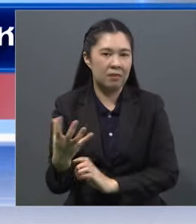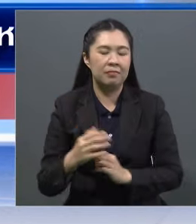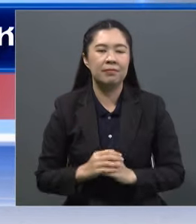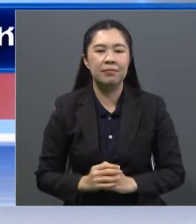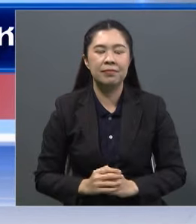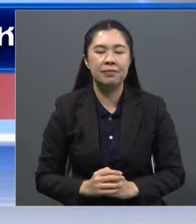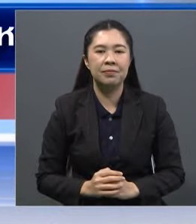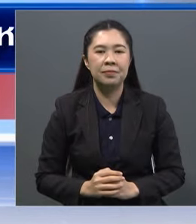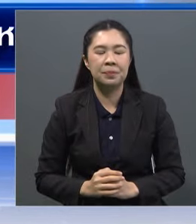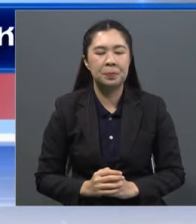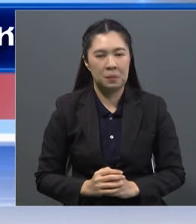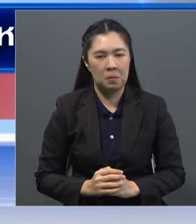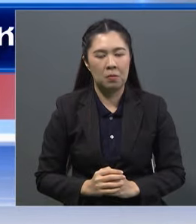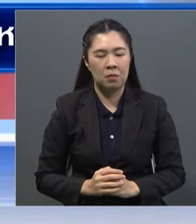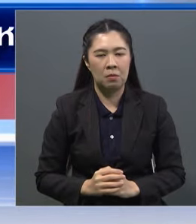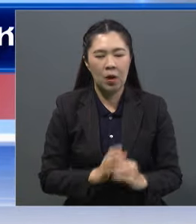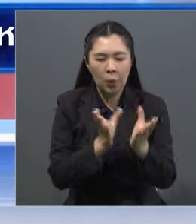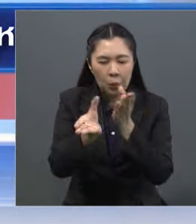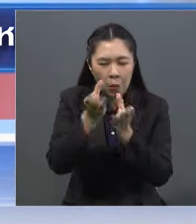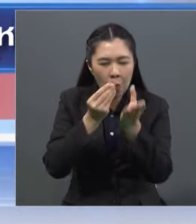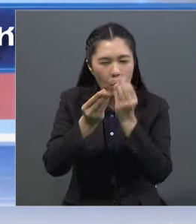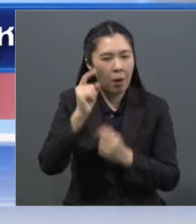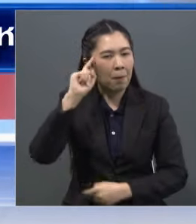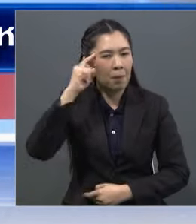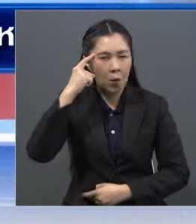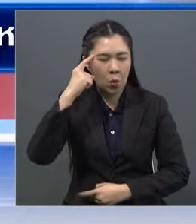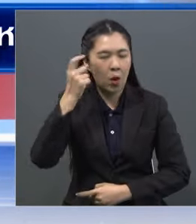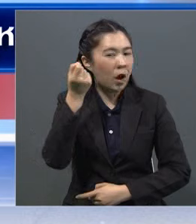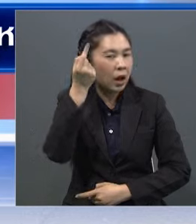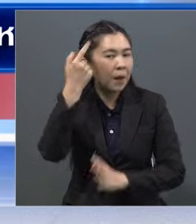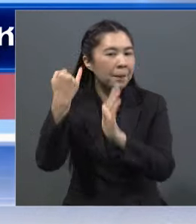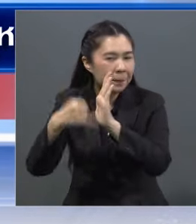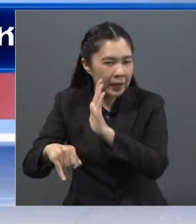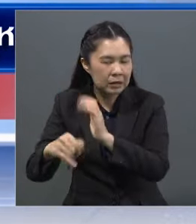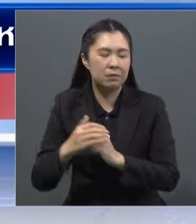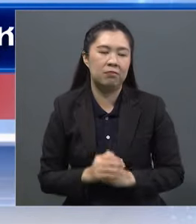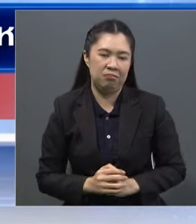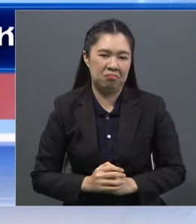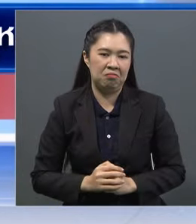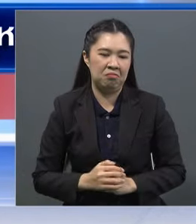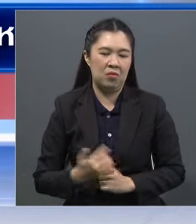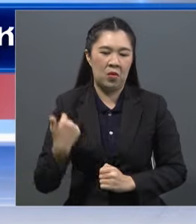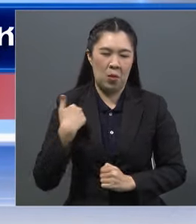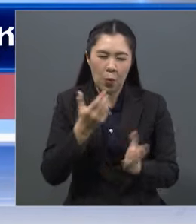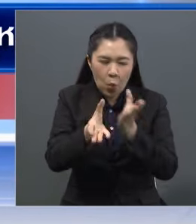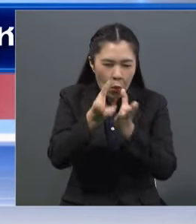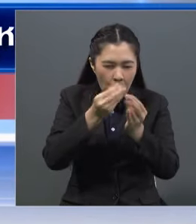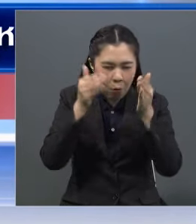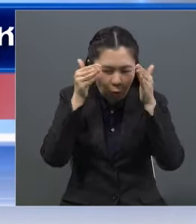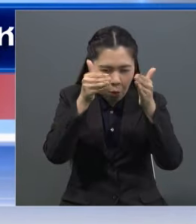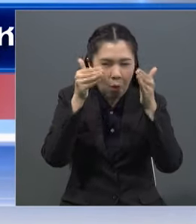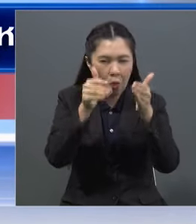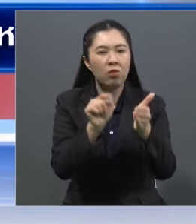ความรู้ไม่เท่าทันความเข้าใจผิดอันนี้ค่ะทำให้เขาเข้าไปอยู่วังวนของการใช้บุหรี่ไฟฟ้